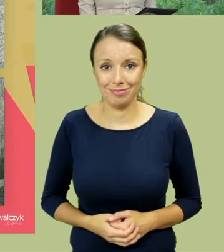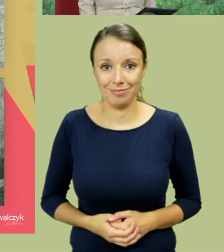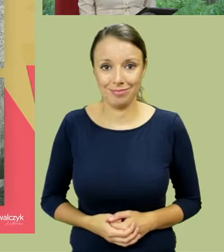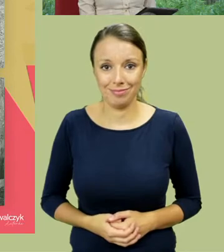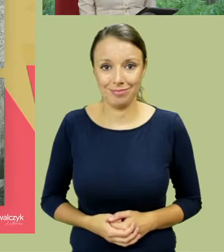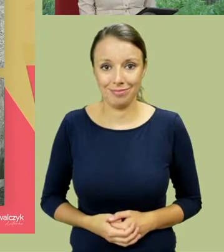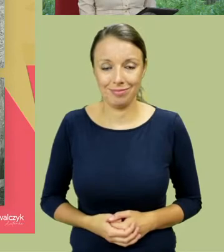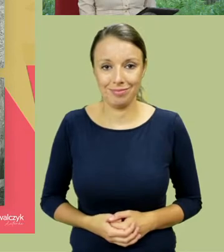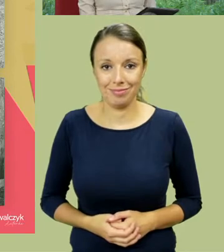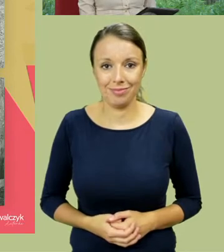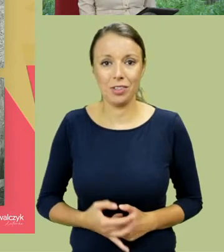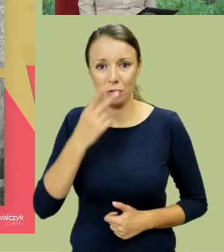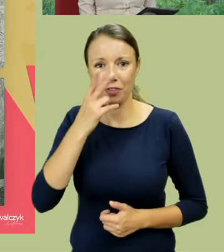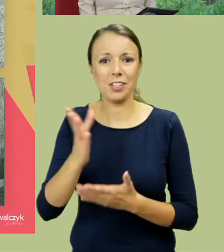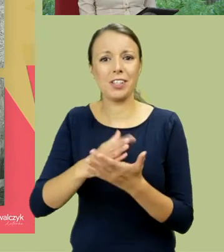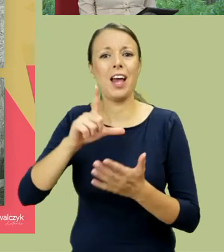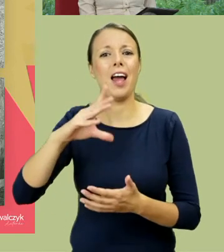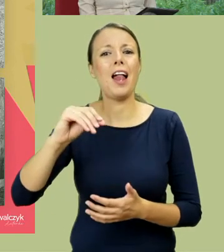legunki.